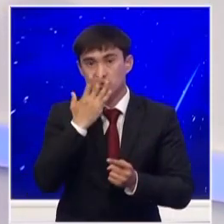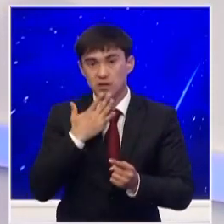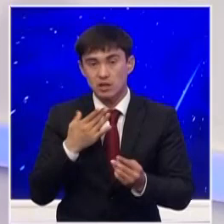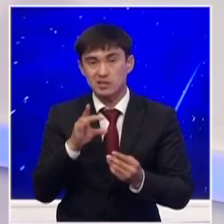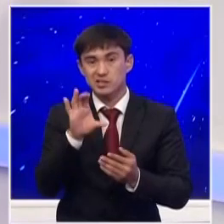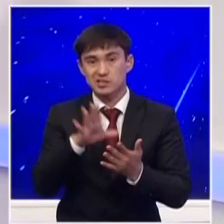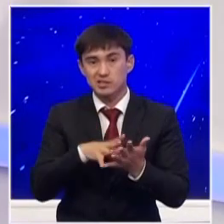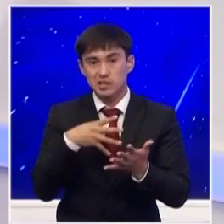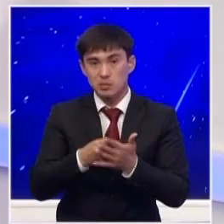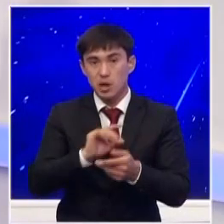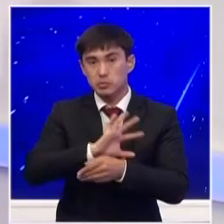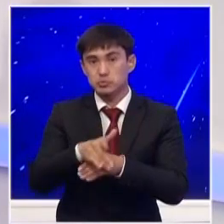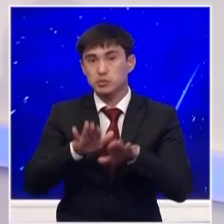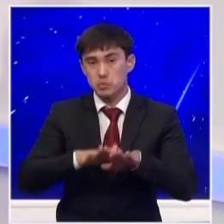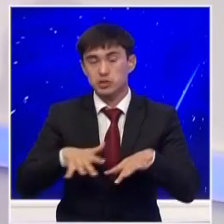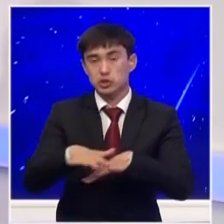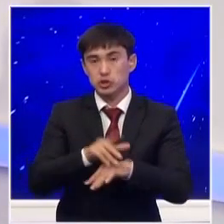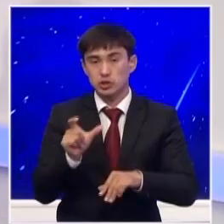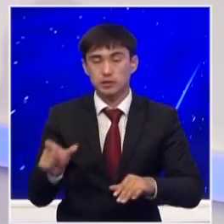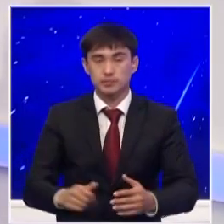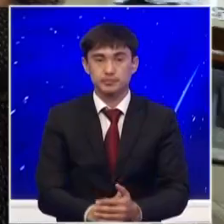и обеспечила постоянной работой местных жителей.